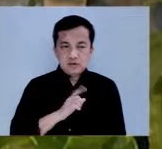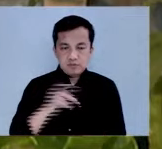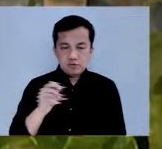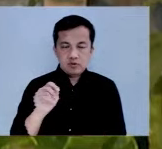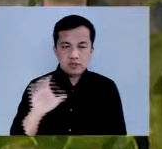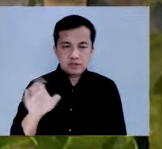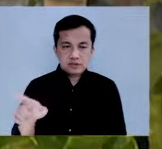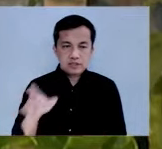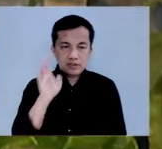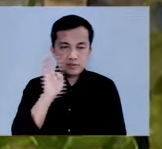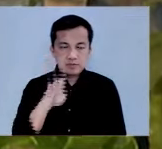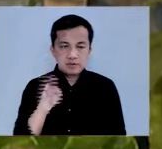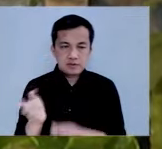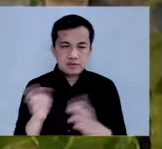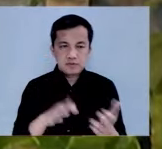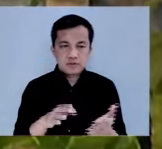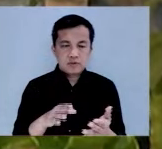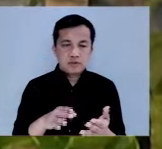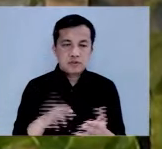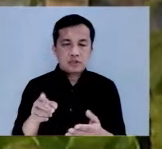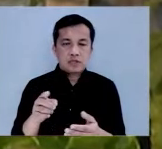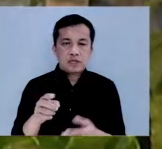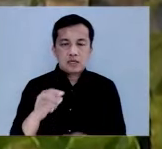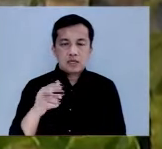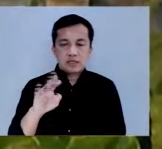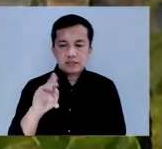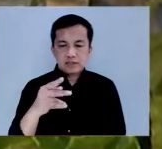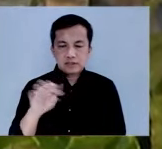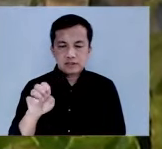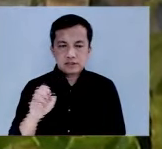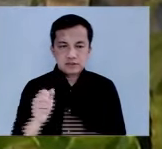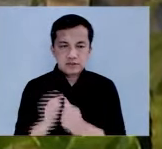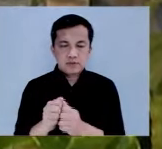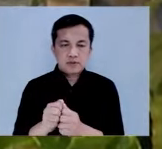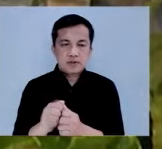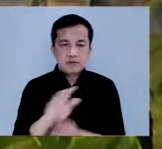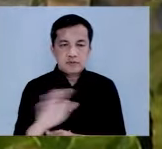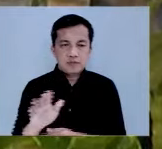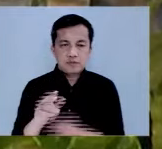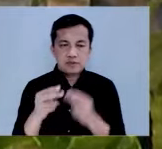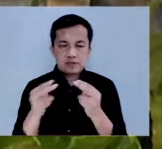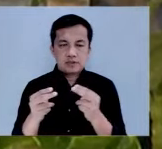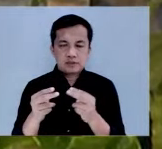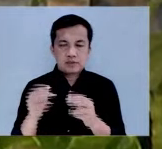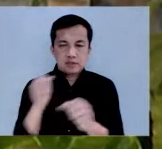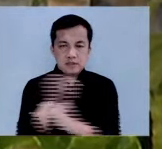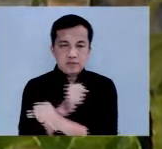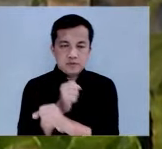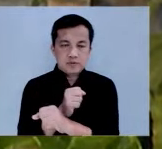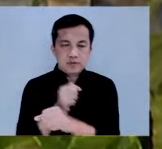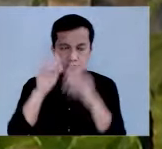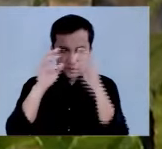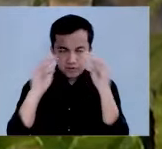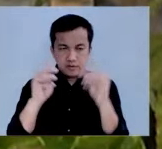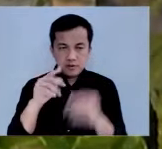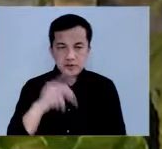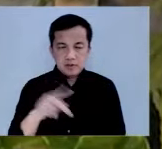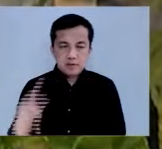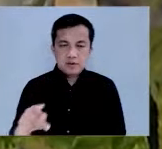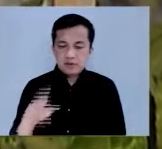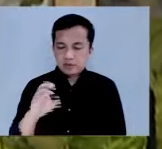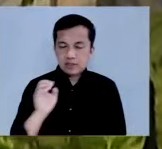kapatid ng yumaong Si councelor Reg at kasama natin sa front na balita ang hah halil alkalde ng porak Pampanga councelor